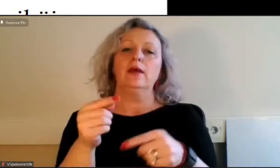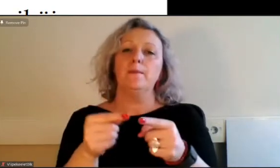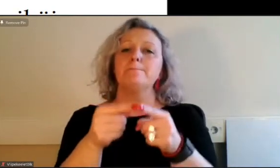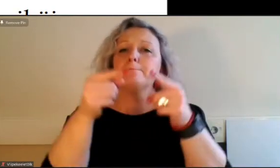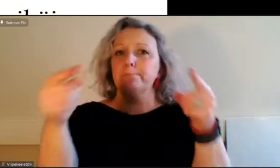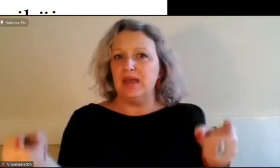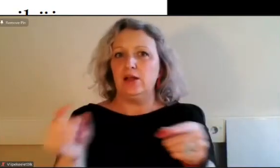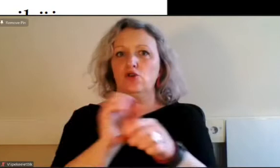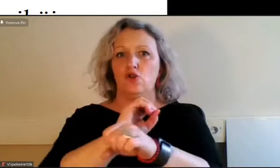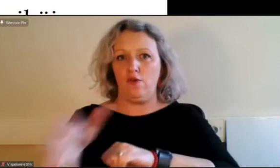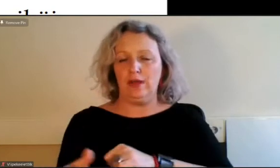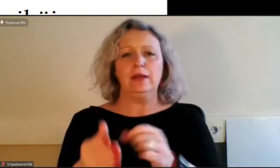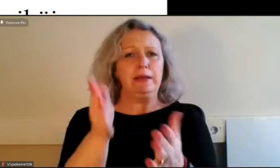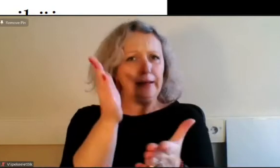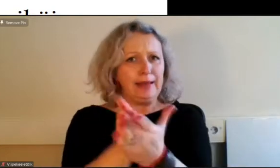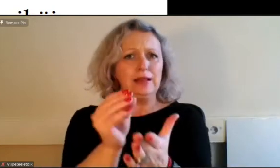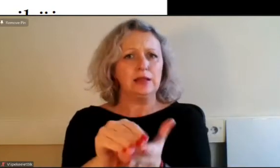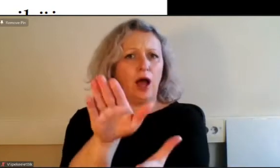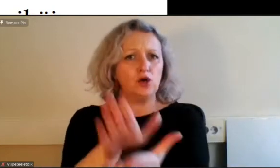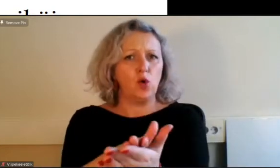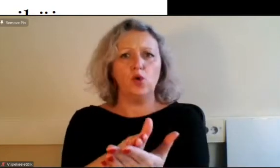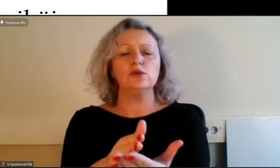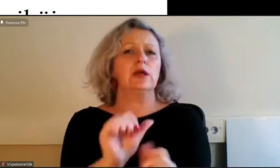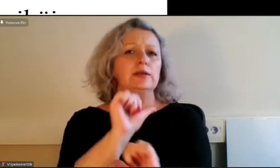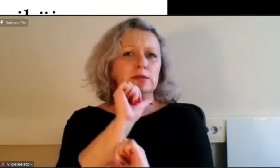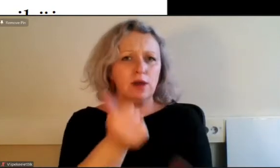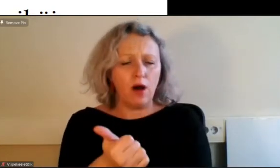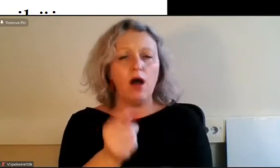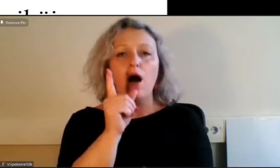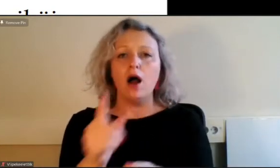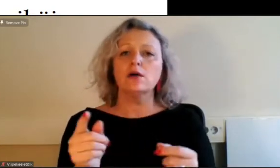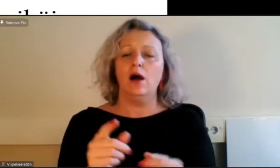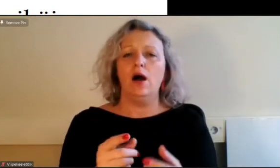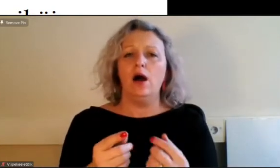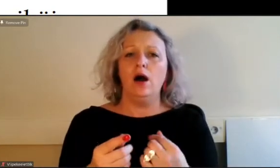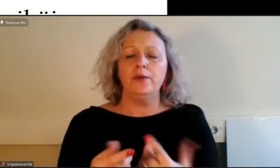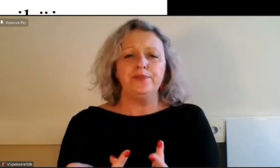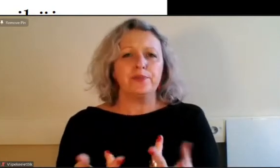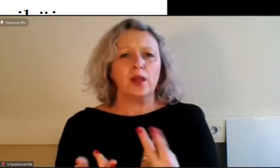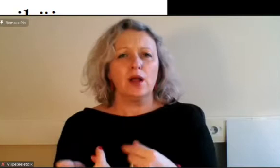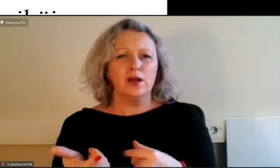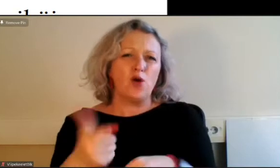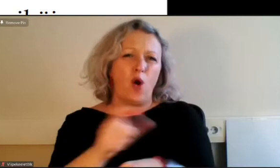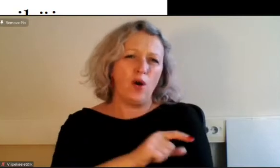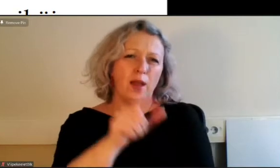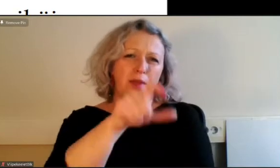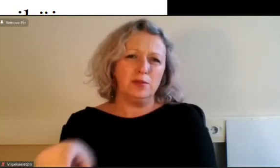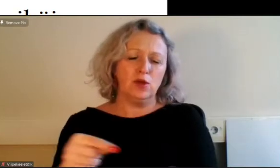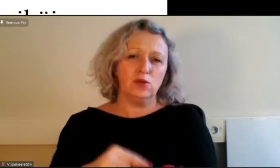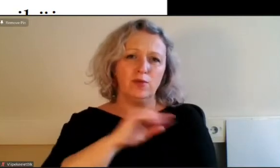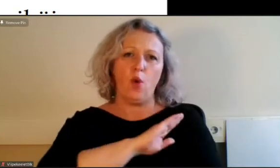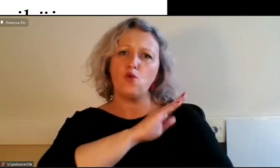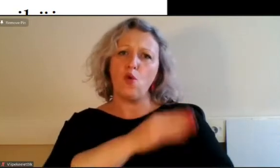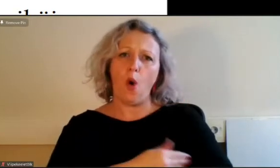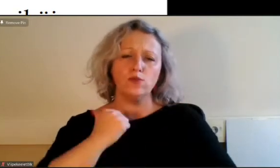12 nädalat. Alla 12 nädala on täiesti normaalne COVIDit põdeda ja kui on 12 nädalat ehk siis